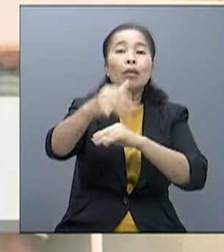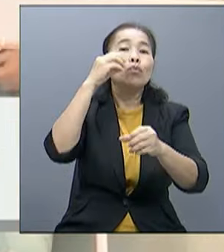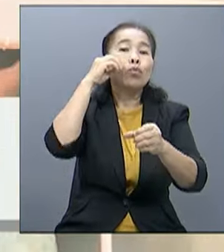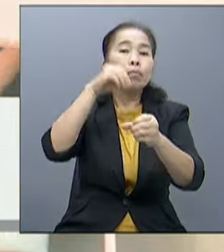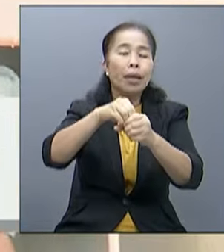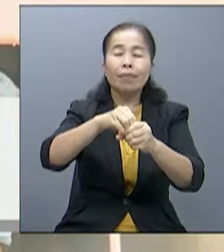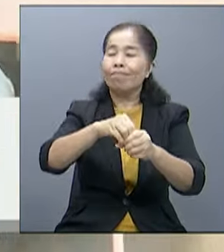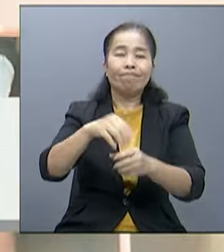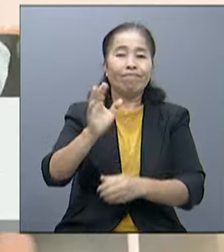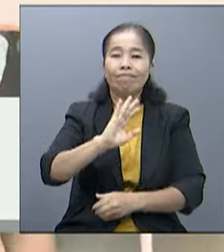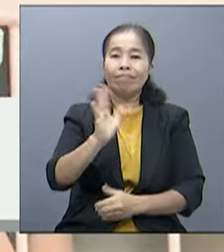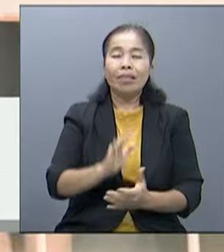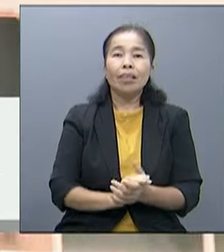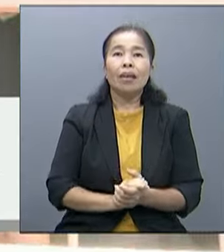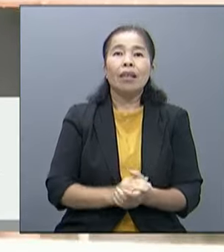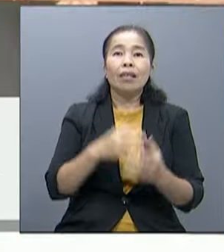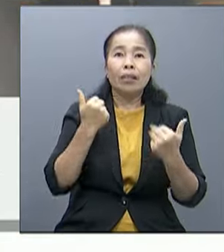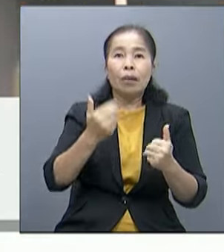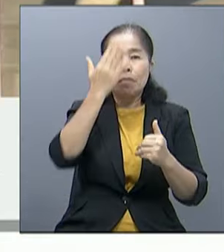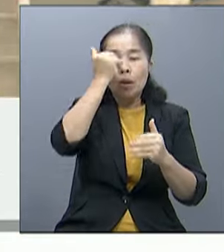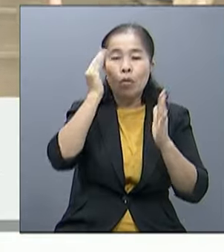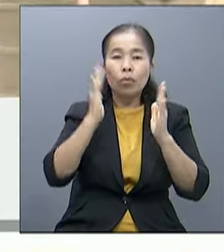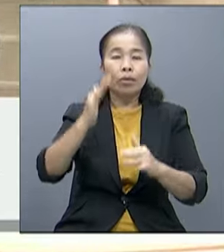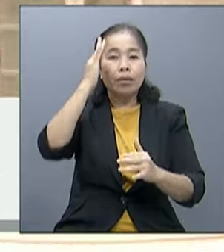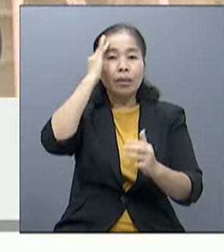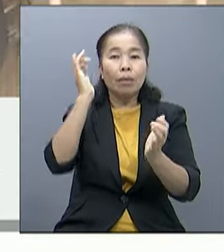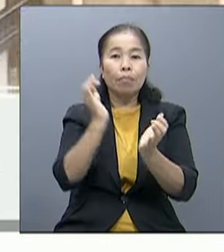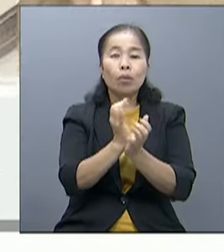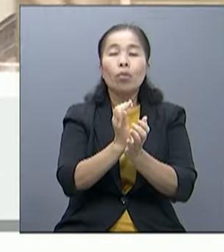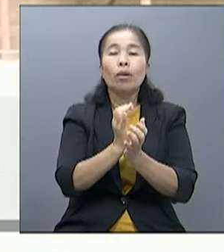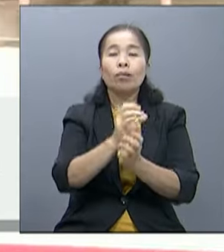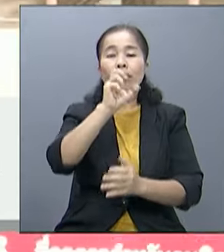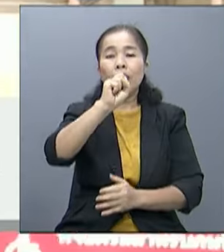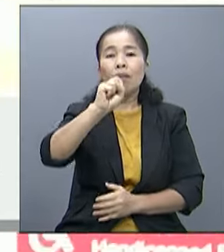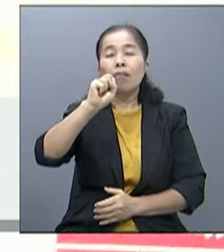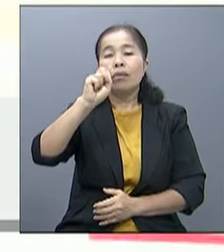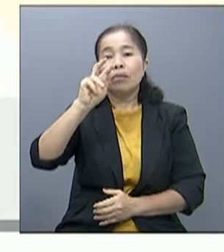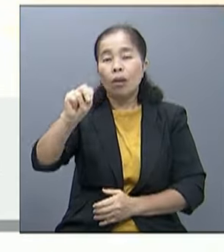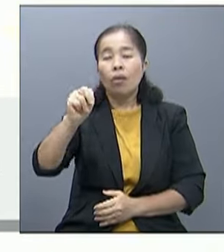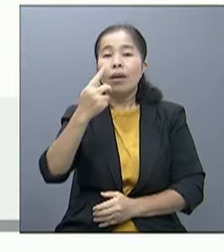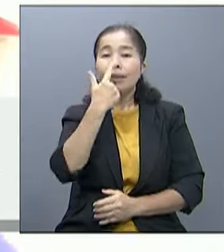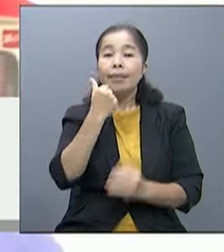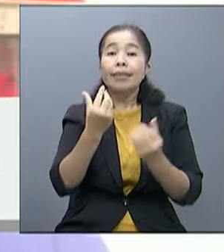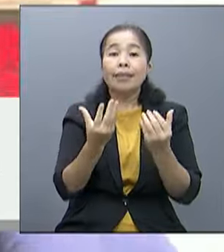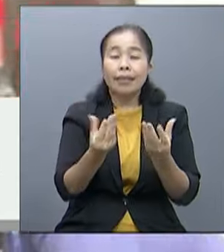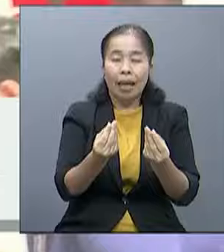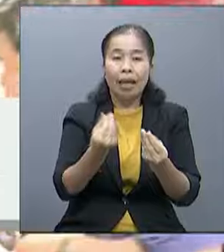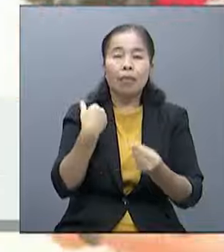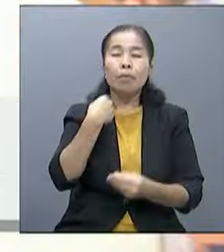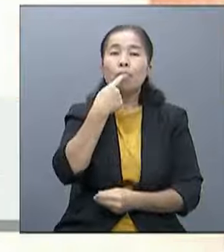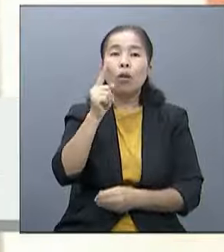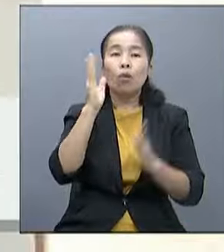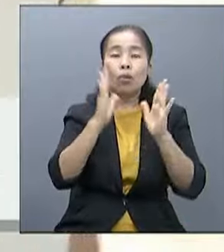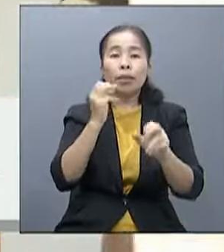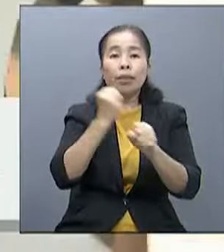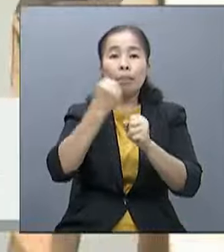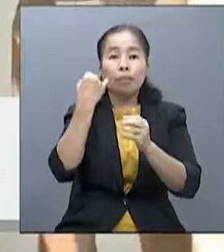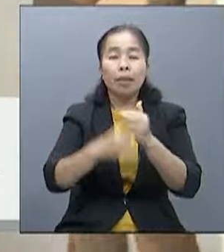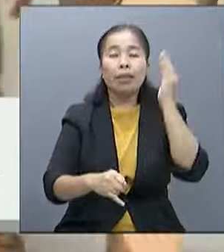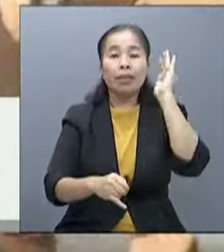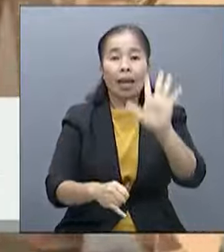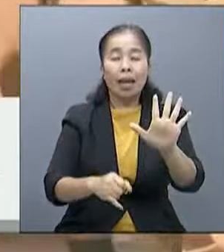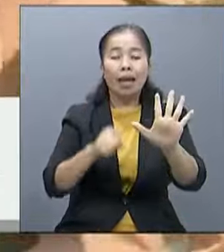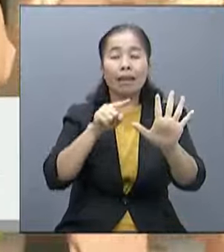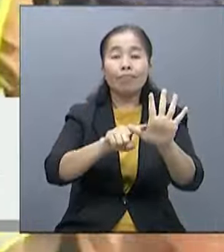ปล่อยตัวค่ะหลังจากที่พนักงานสอบสวนสนดินแดนส่งฝากขังผู้ต้องหา 5คนประกอบด้วยดาบตำรวจอรรถวุฒิ